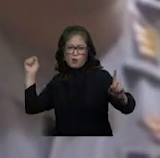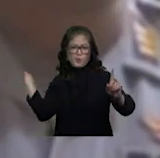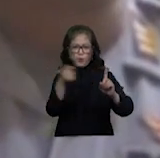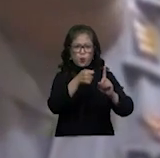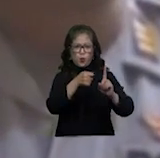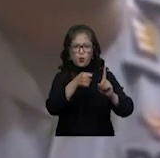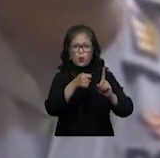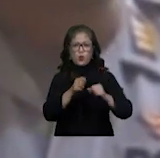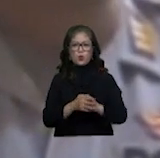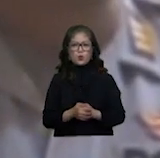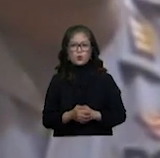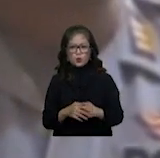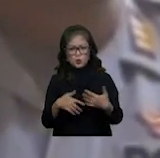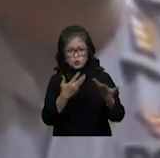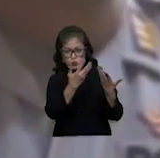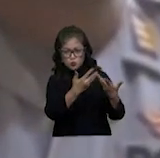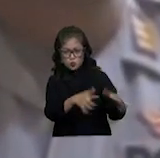setelah itu